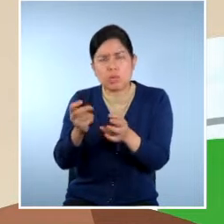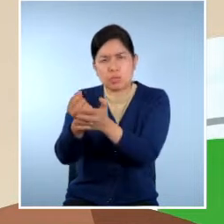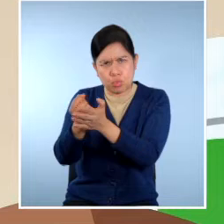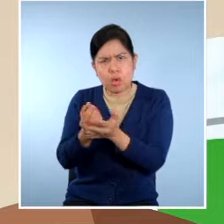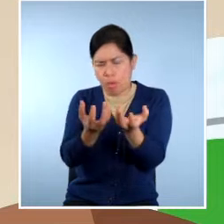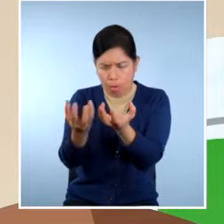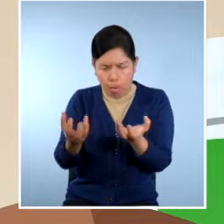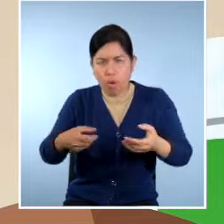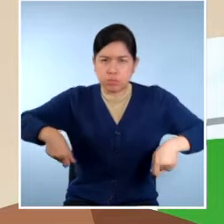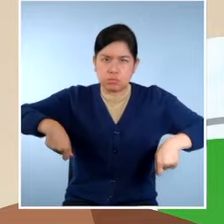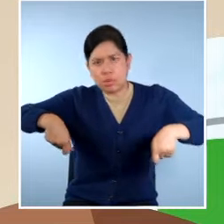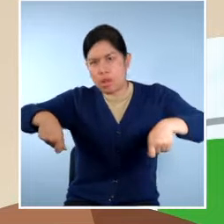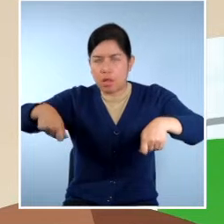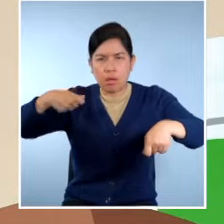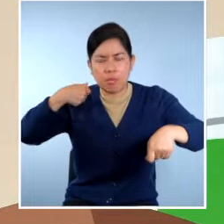ของฝากเต็มเลย